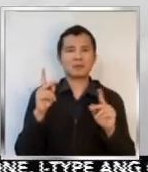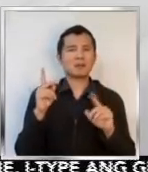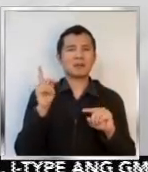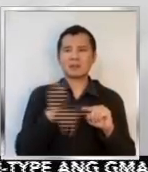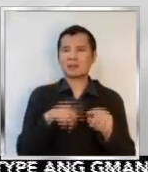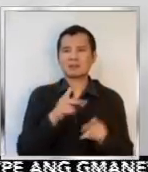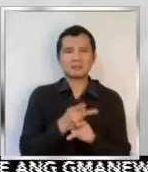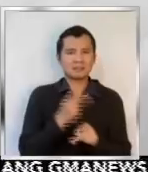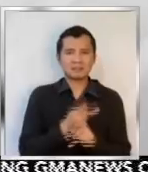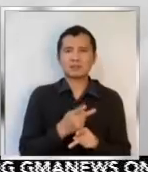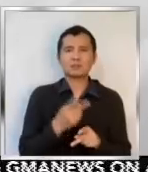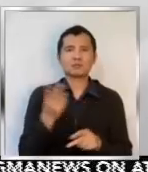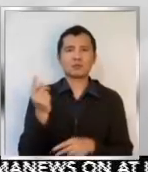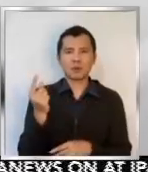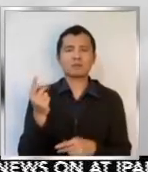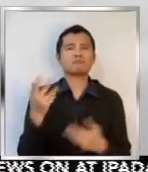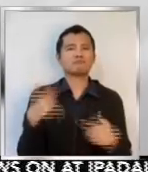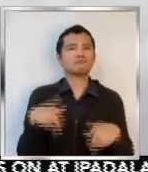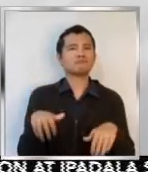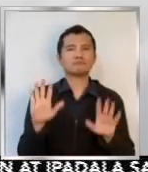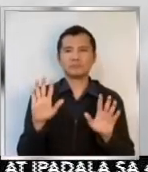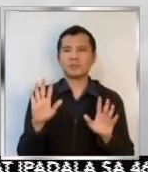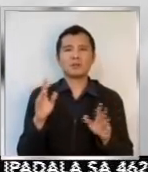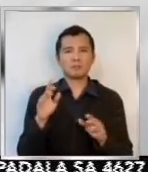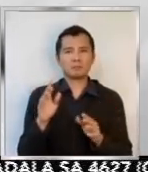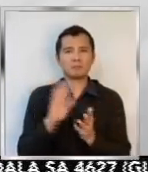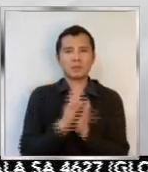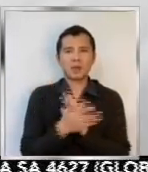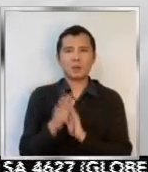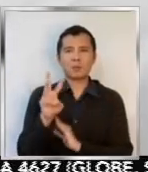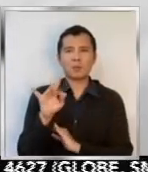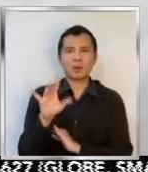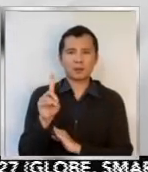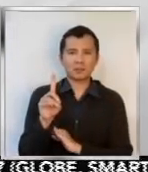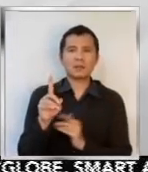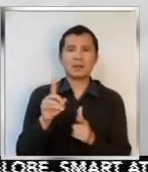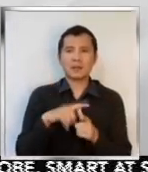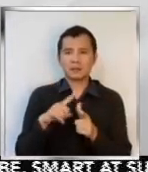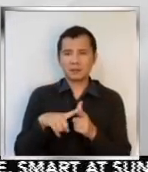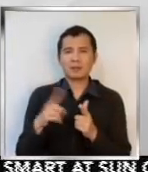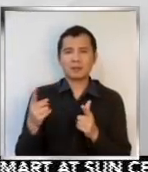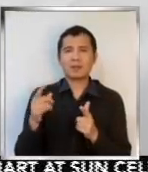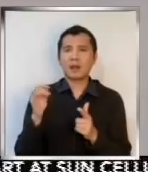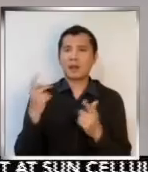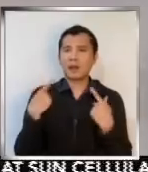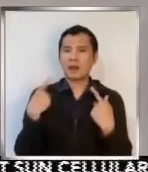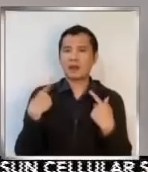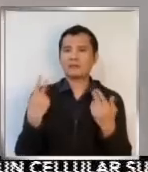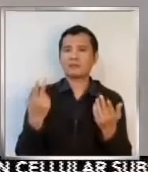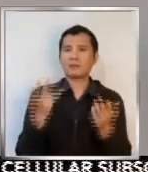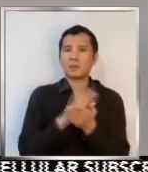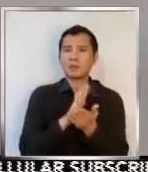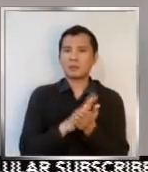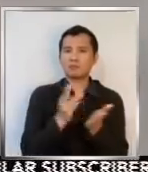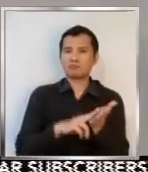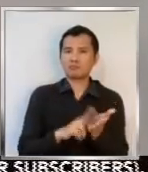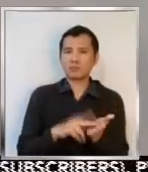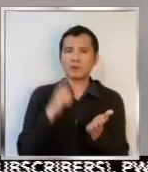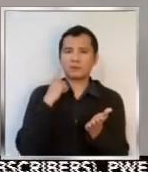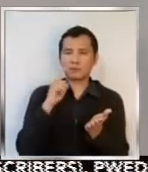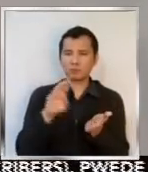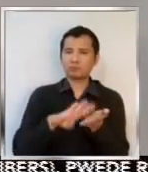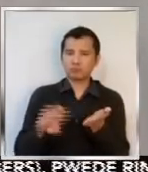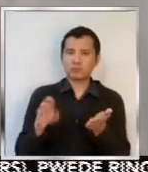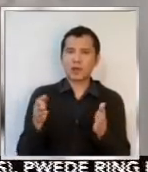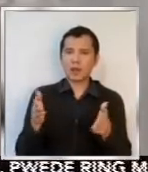na itong mga aso. Mm-mm. So sila daw po ay nagawa ng waiver, pinapirma daw po nila. Hindi pa raw nakakausap ni